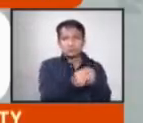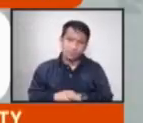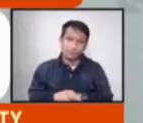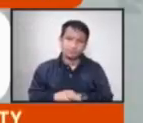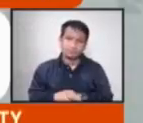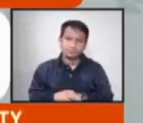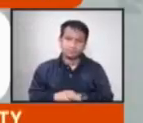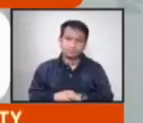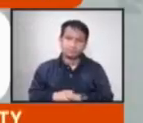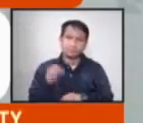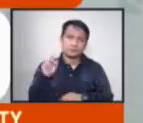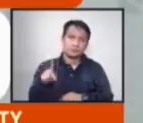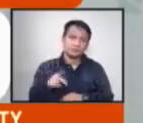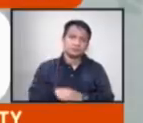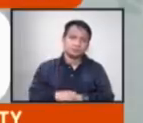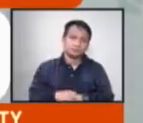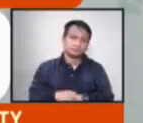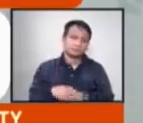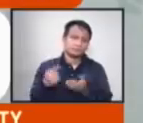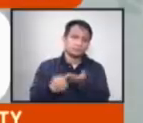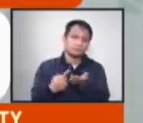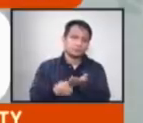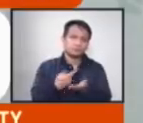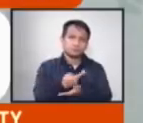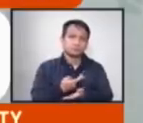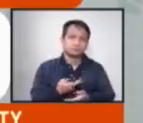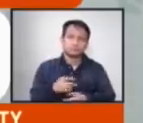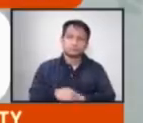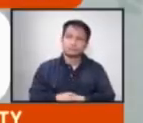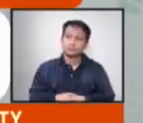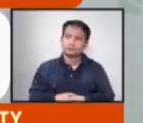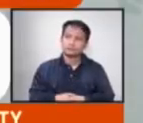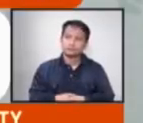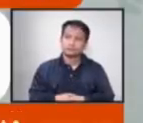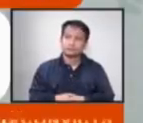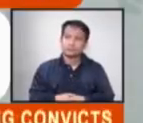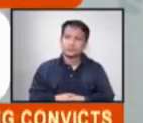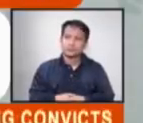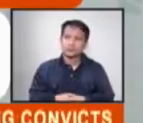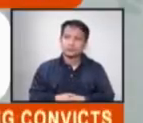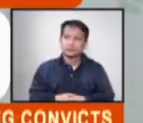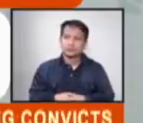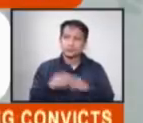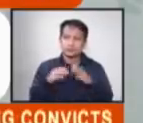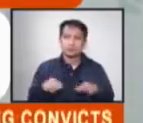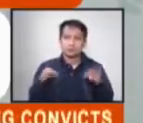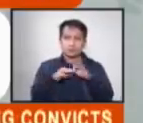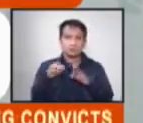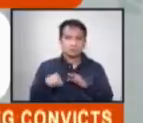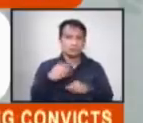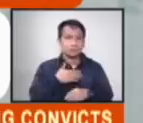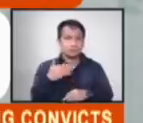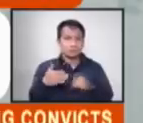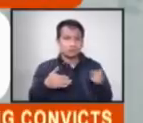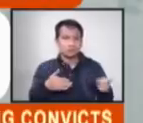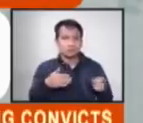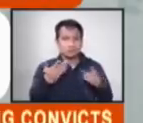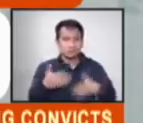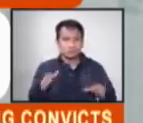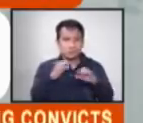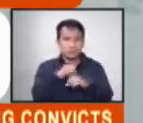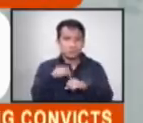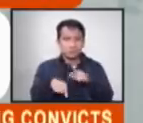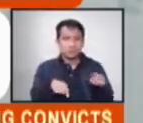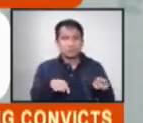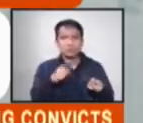is that? Okay sir, okay sir. Pag-uusapan pa po namin yan sir kung ano. Hindi sir, dapat ngayon pa lang sir, gusto ko yung commitment mo dahil sa pagkatapos po